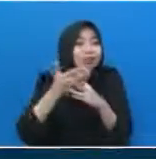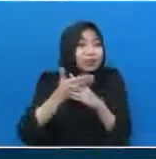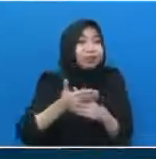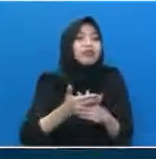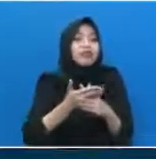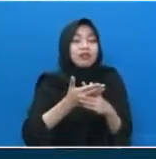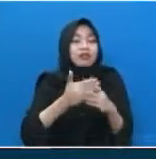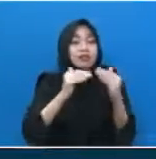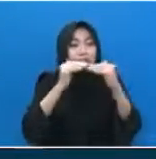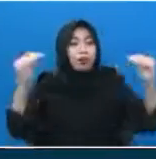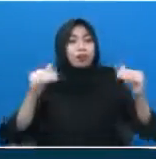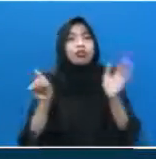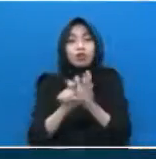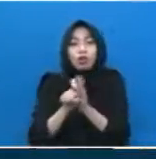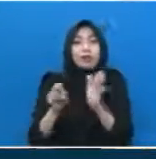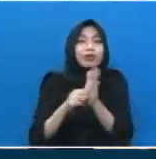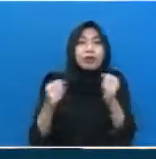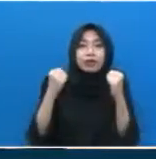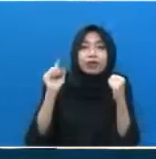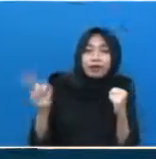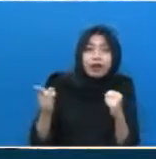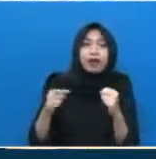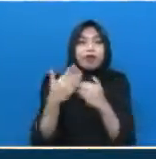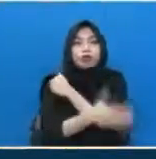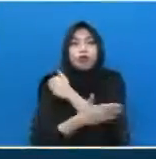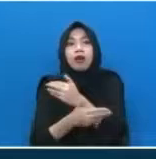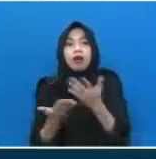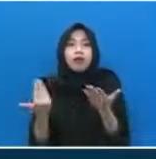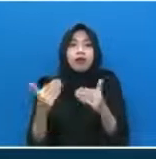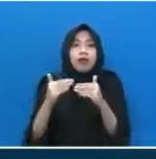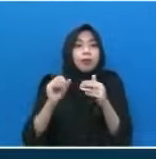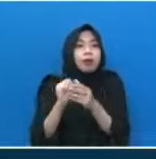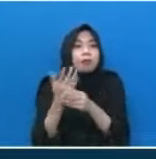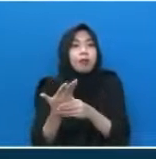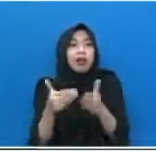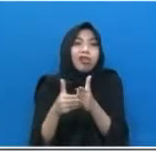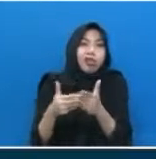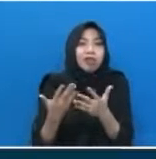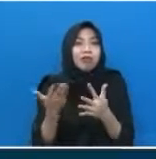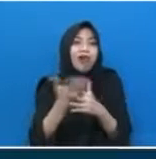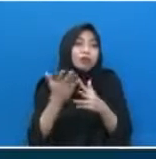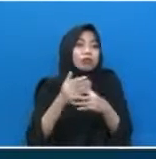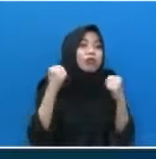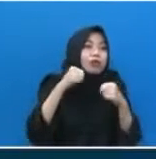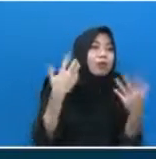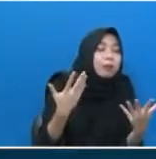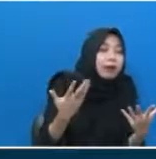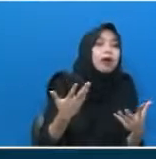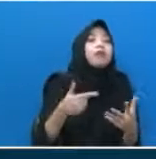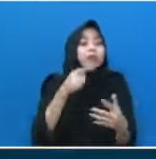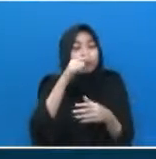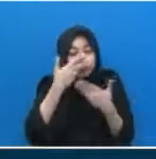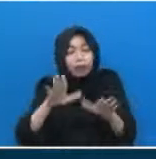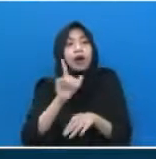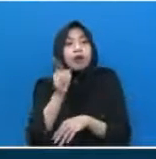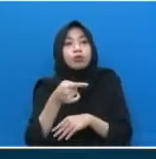berkembang bila menghadapi krisis kesehatan Hai hal yang kedua yang bapak presiden sampaikan adalah